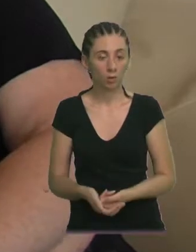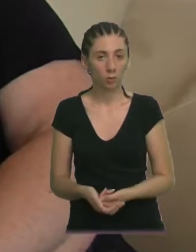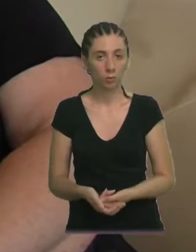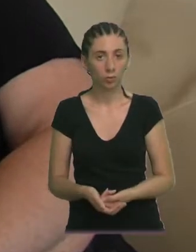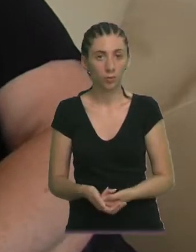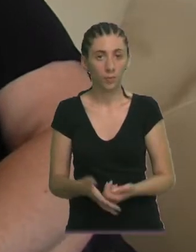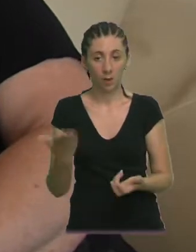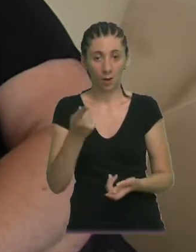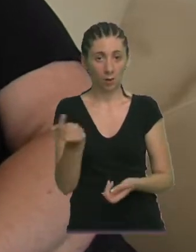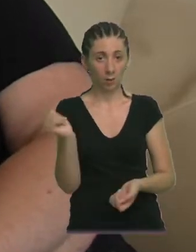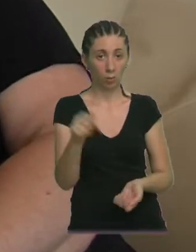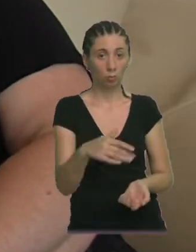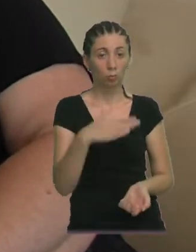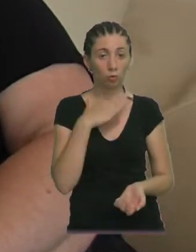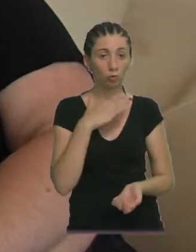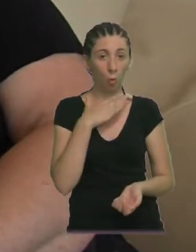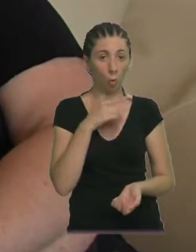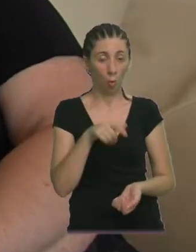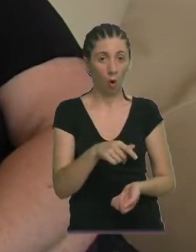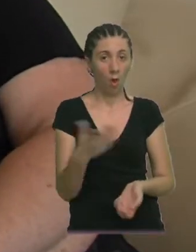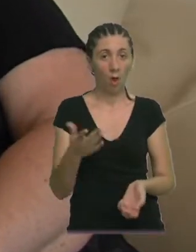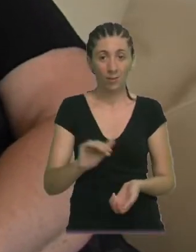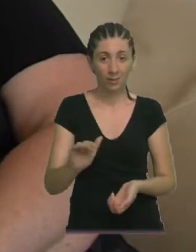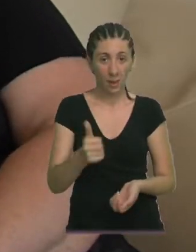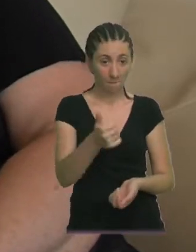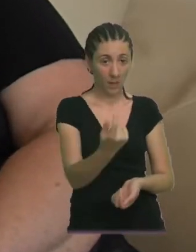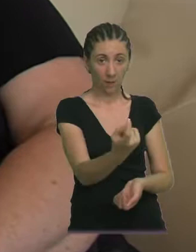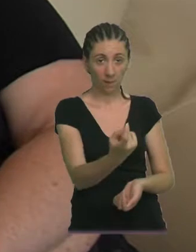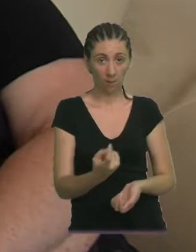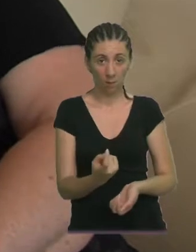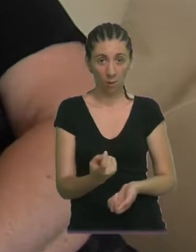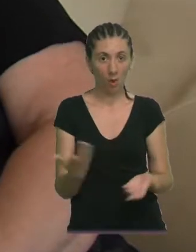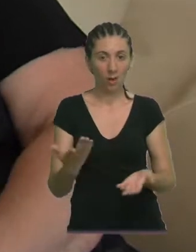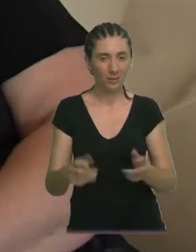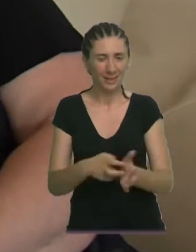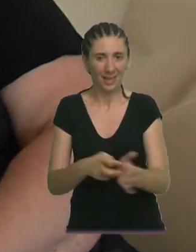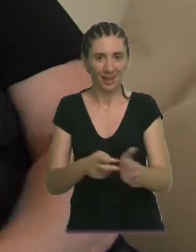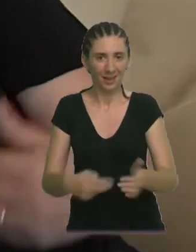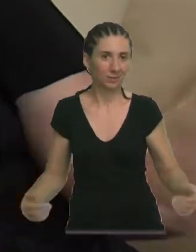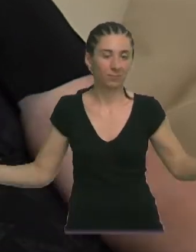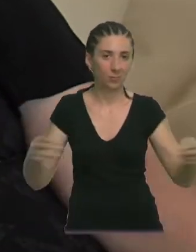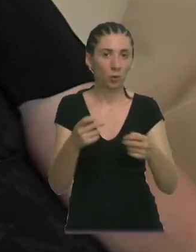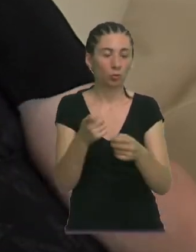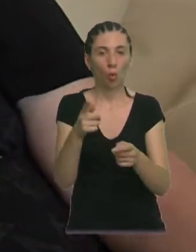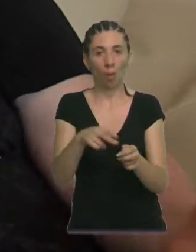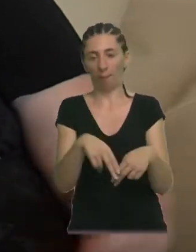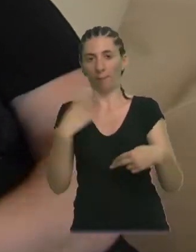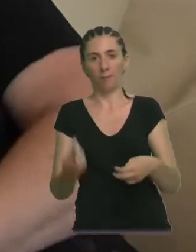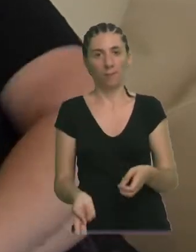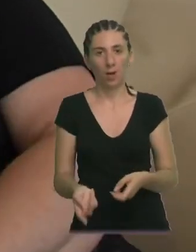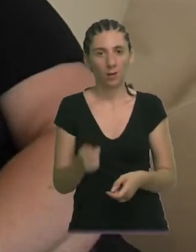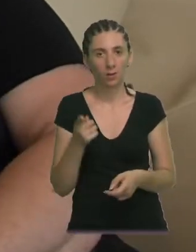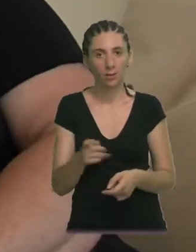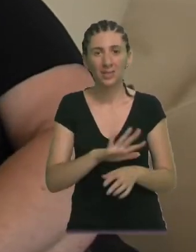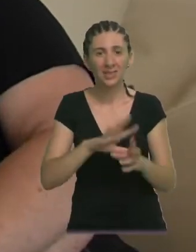vi dođete pred školu i kad to dijete prvo izađe iz škole i kad se zaleti, gotovo sruši, sve